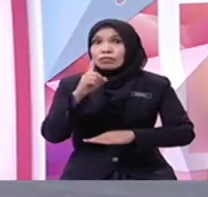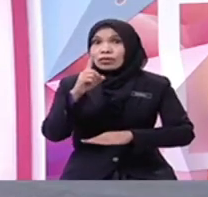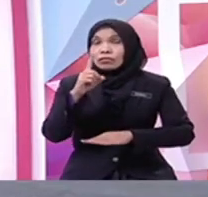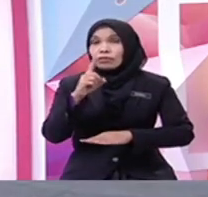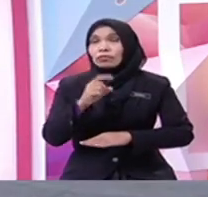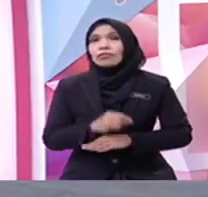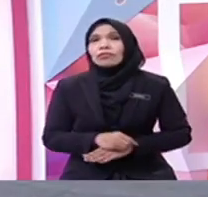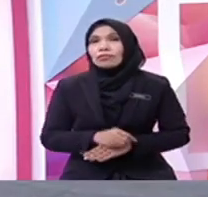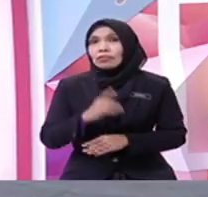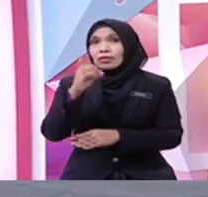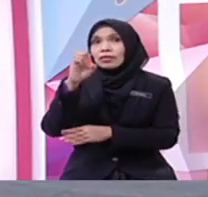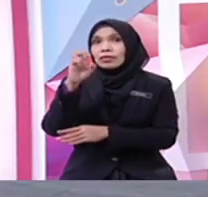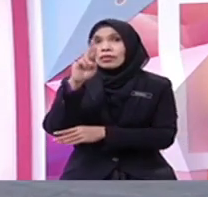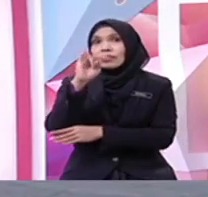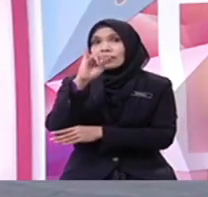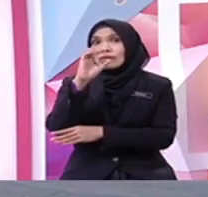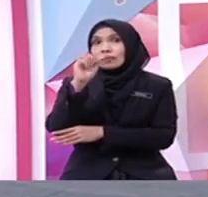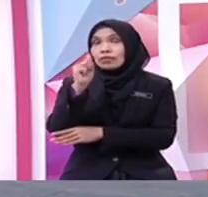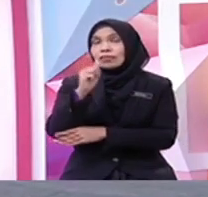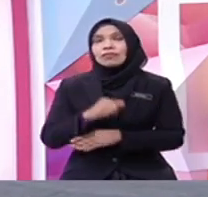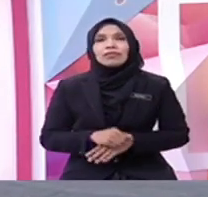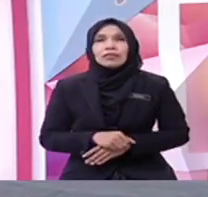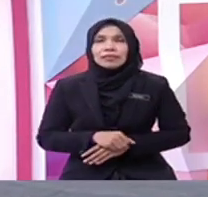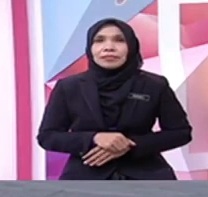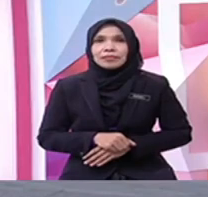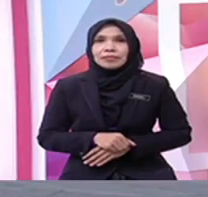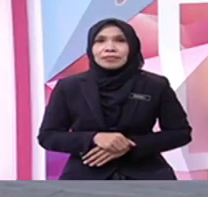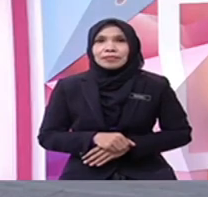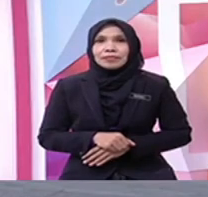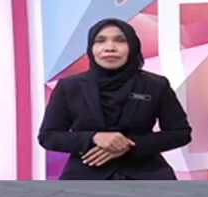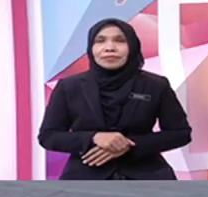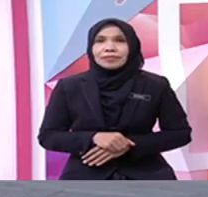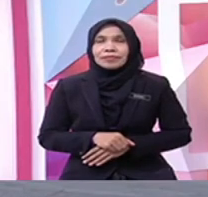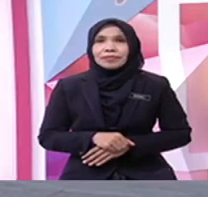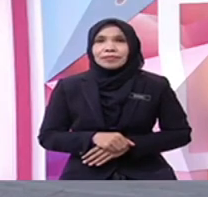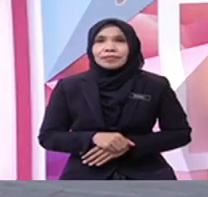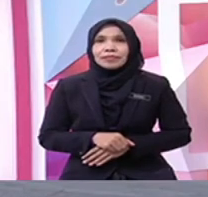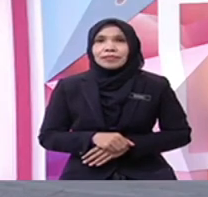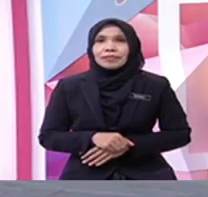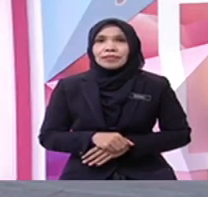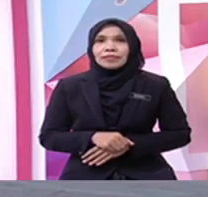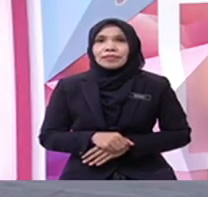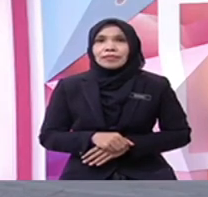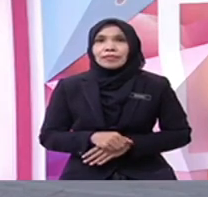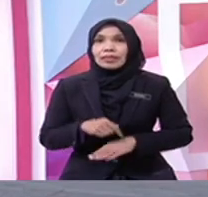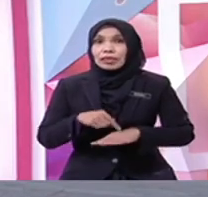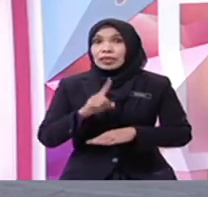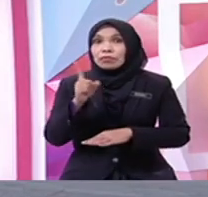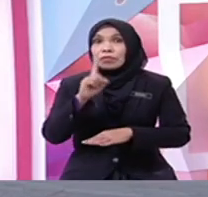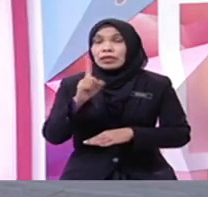sebagai shop ayosex Iya topset iv-d dimana dia akan menggunakan